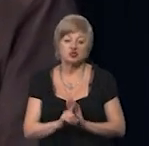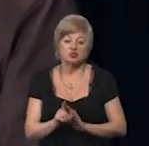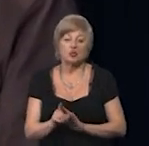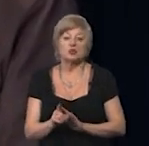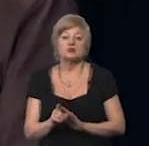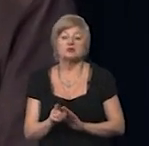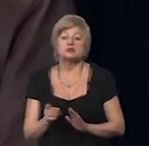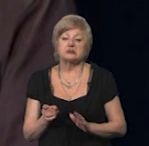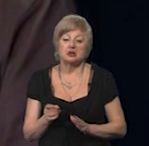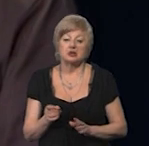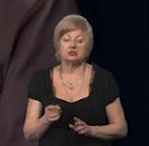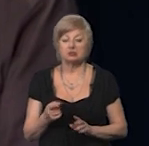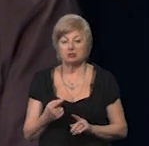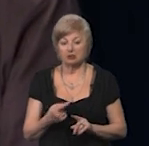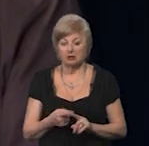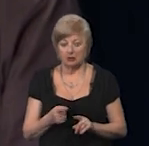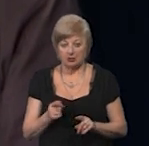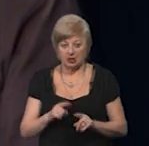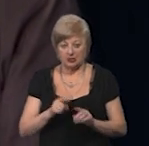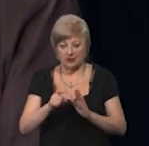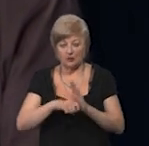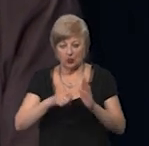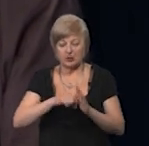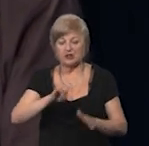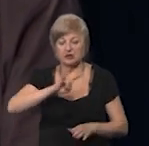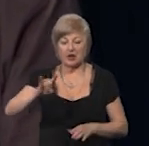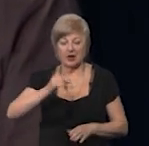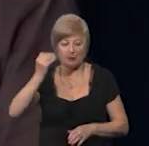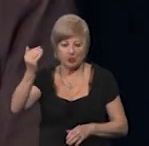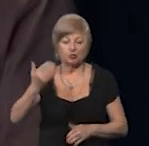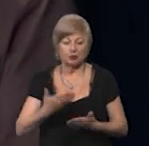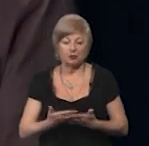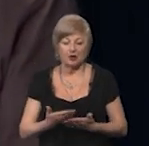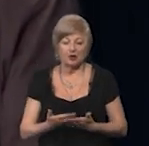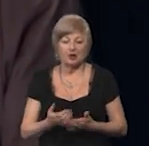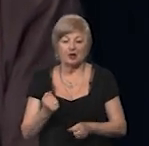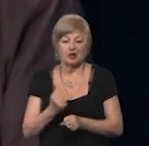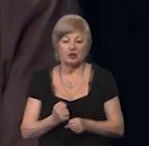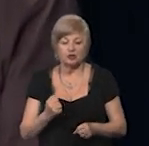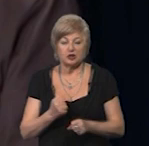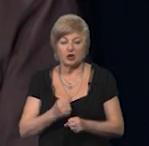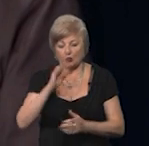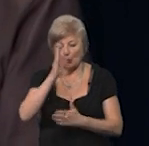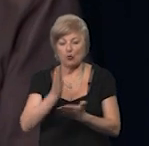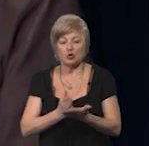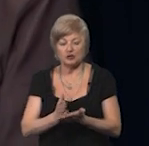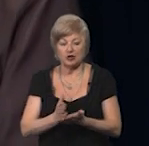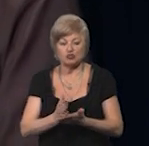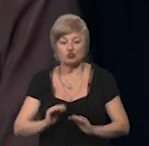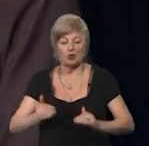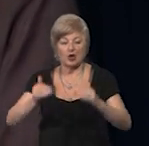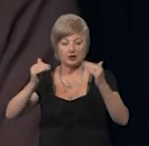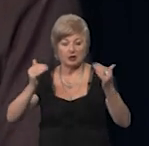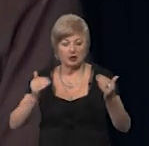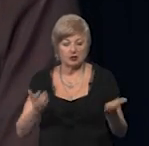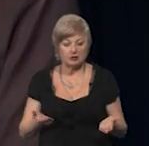кіборгом в аеропорту в Донецькому, і який зараз робить політичну кар'єру. Тобто, і